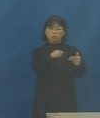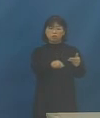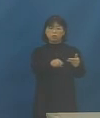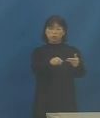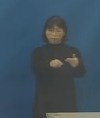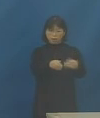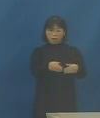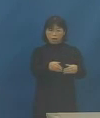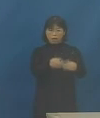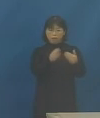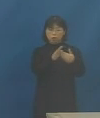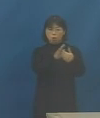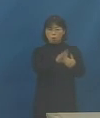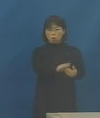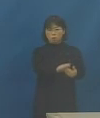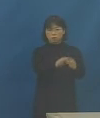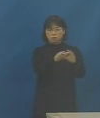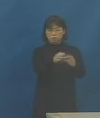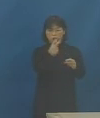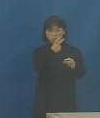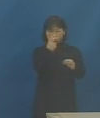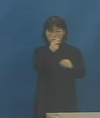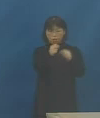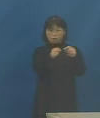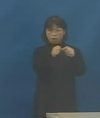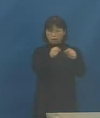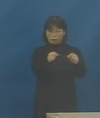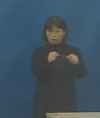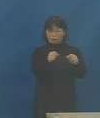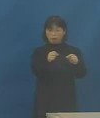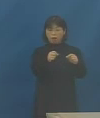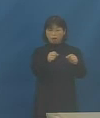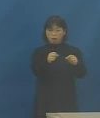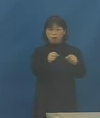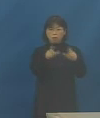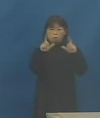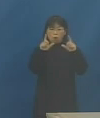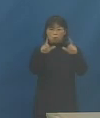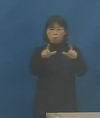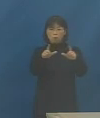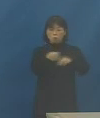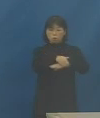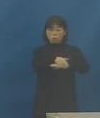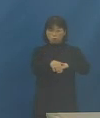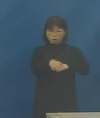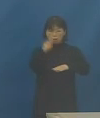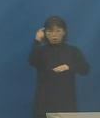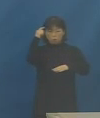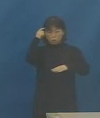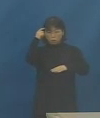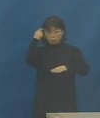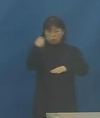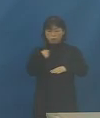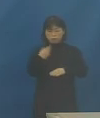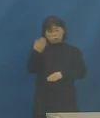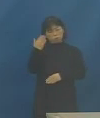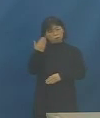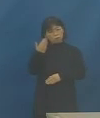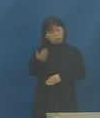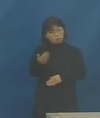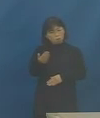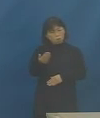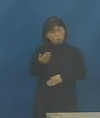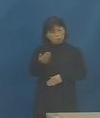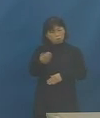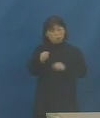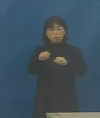チーム4オプションについてええまああの記者発表があるかと思いますでこれ私も兼ねて質問をこの場でさせ